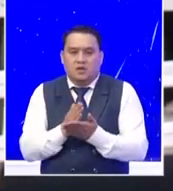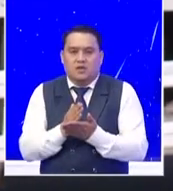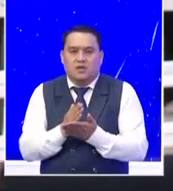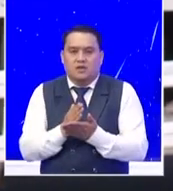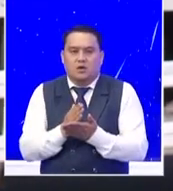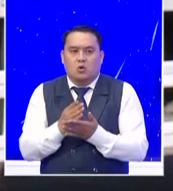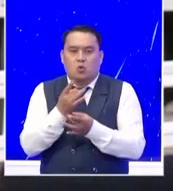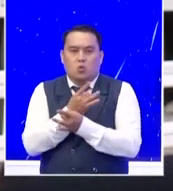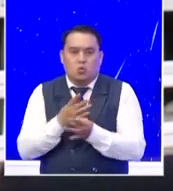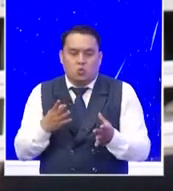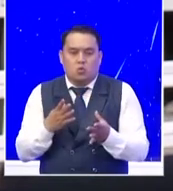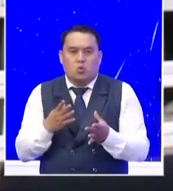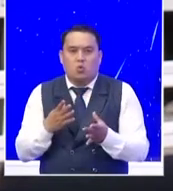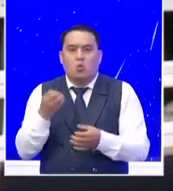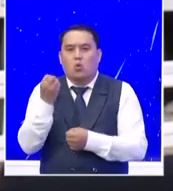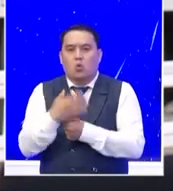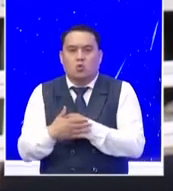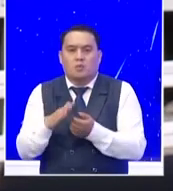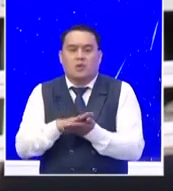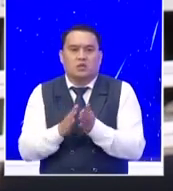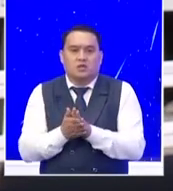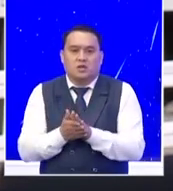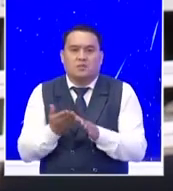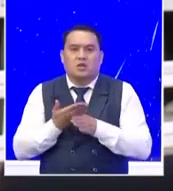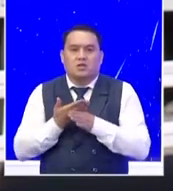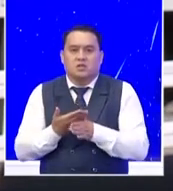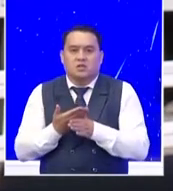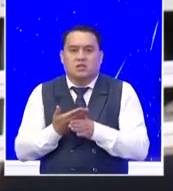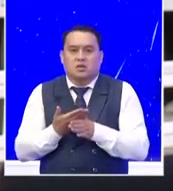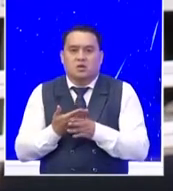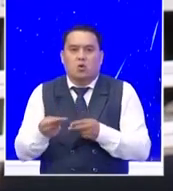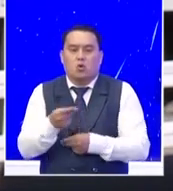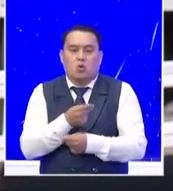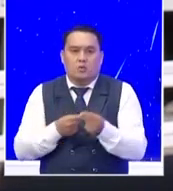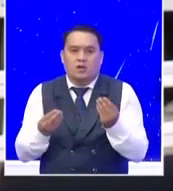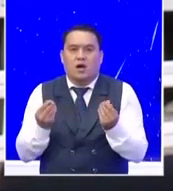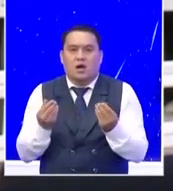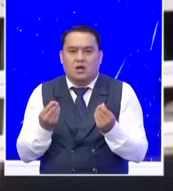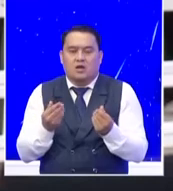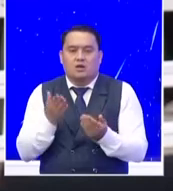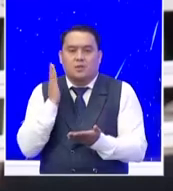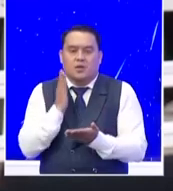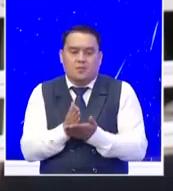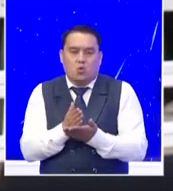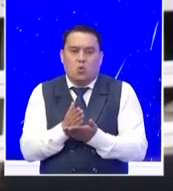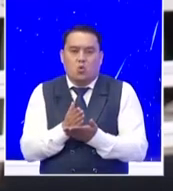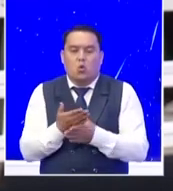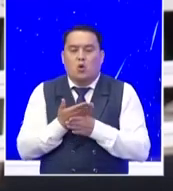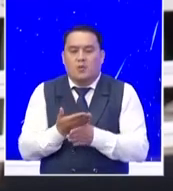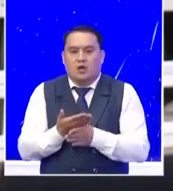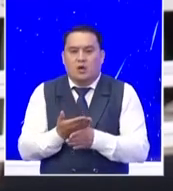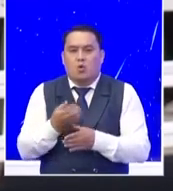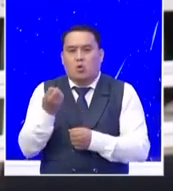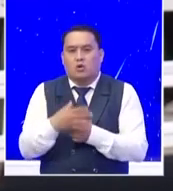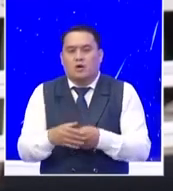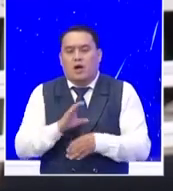да этномәдени орталықтардың ассамблея мүшелерінің тарапынан жинастырылған қаржы тікелей сол көмек көрсету